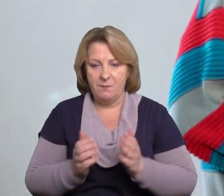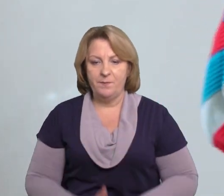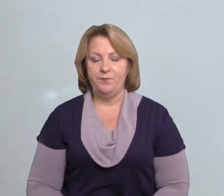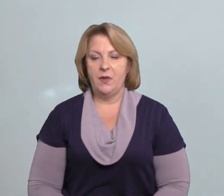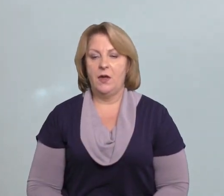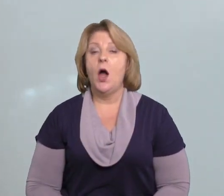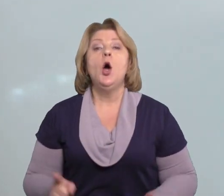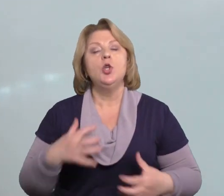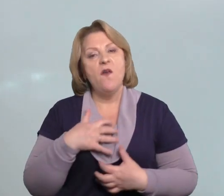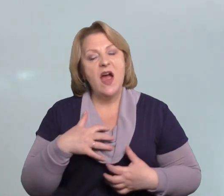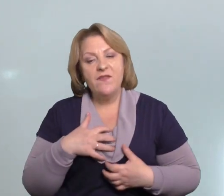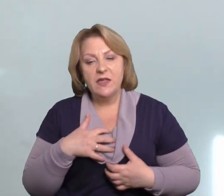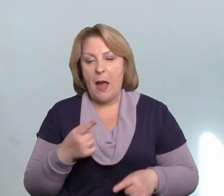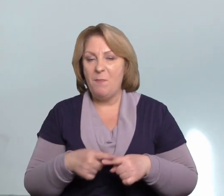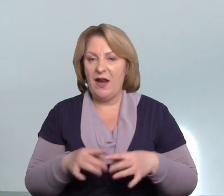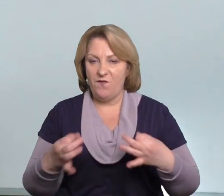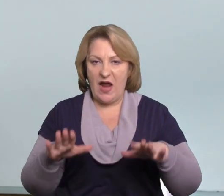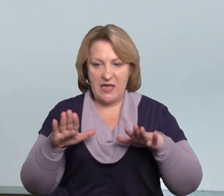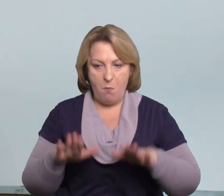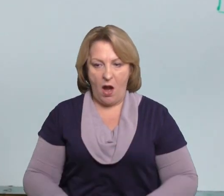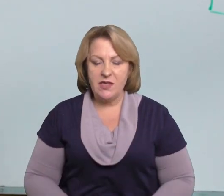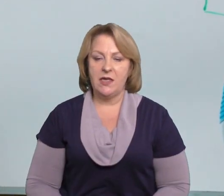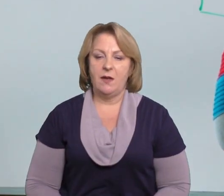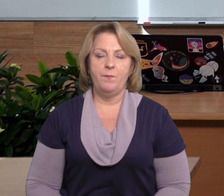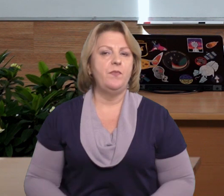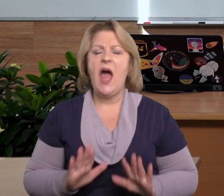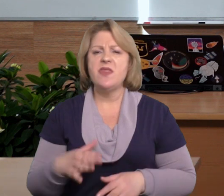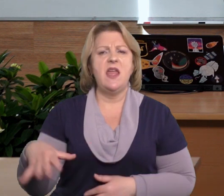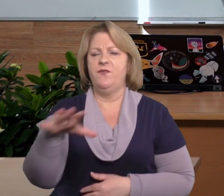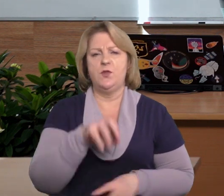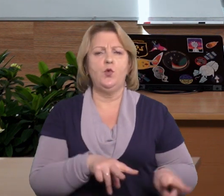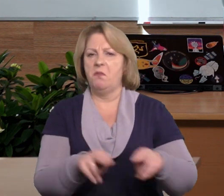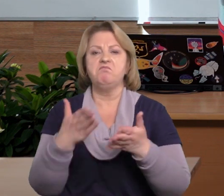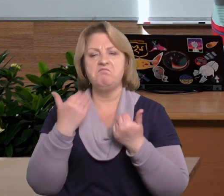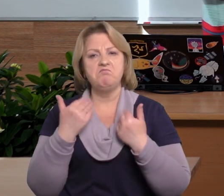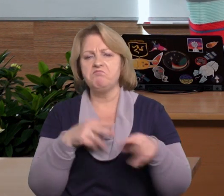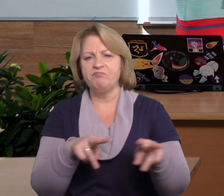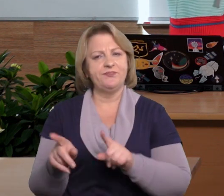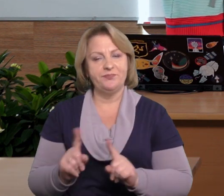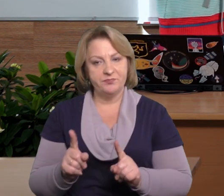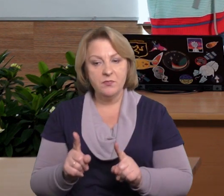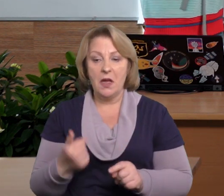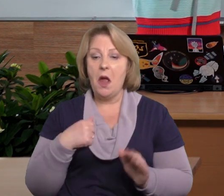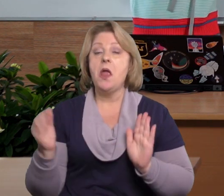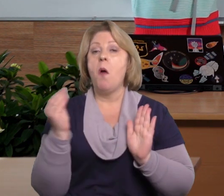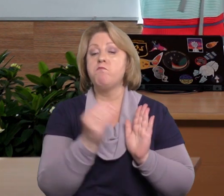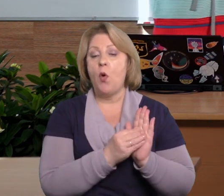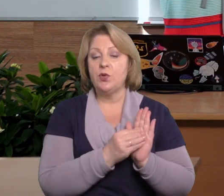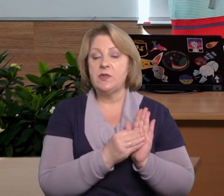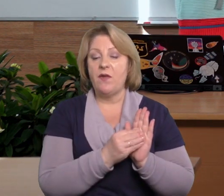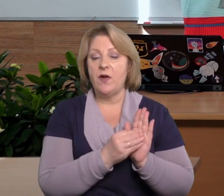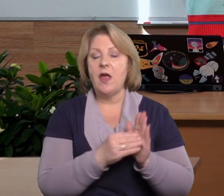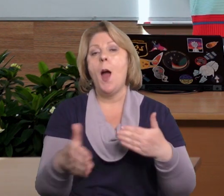Так, що важливо, прискорення вільного падіння, воно не всюди однакове. Тому я і поставила тут